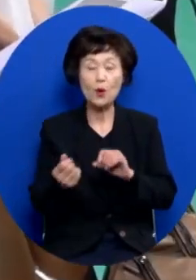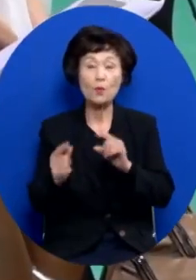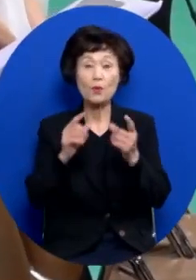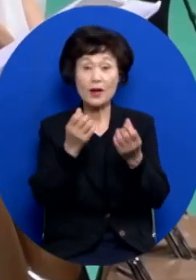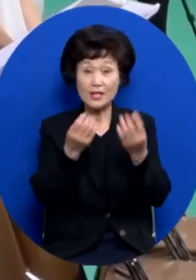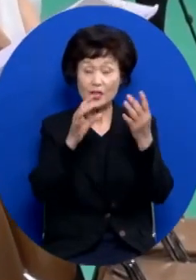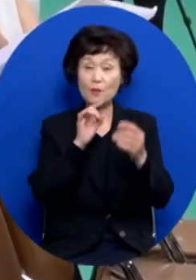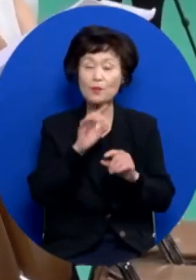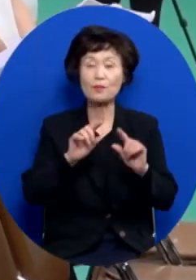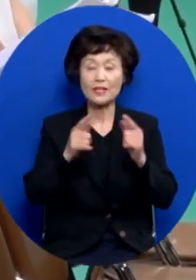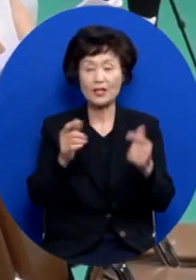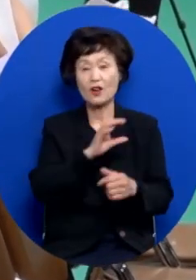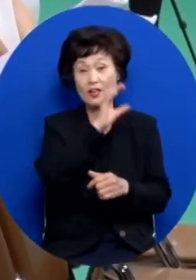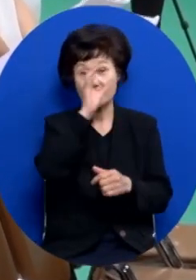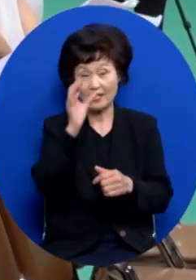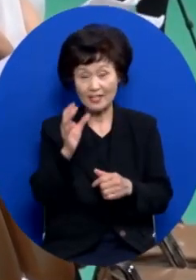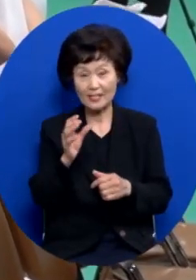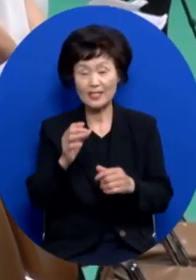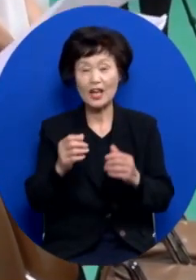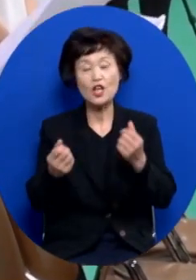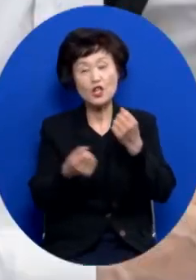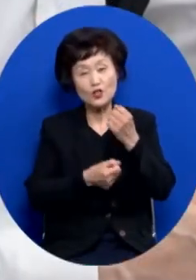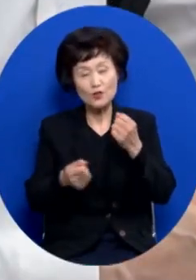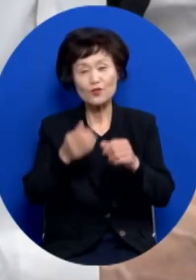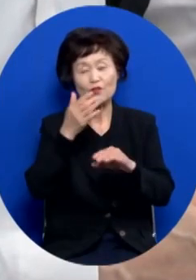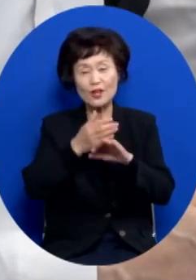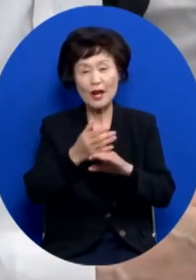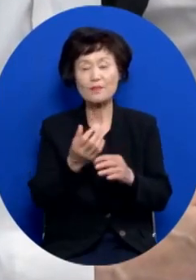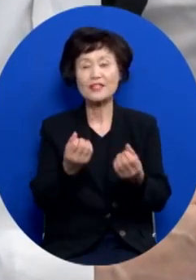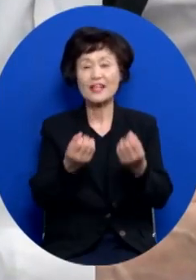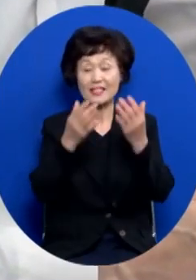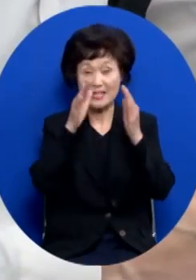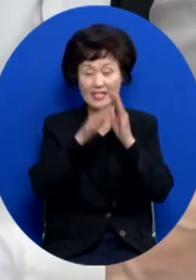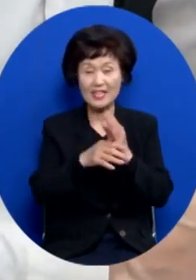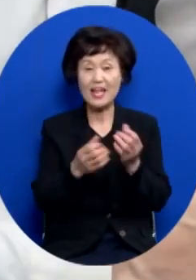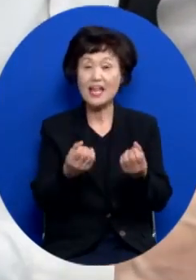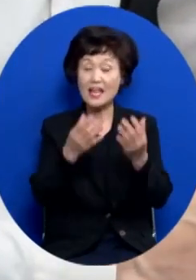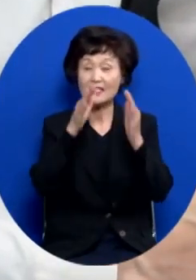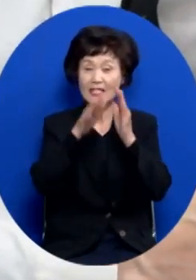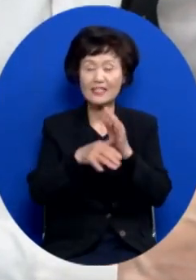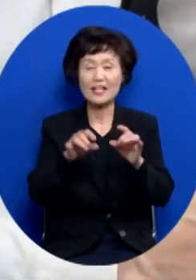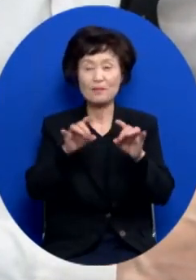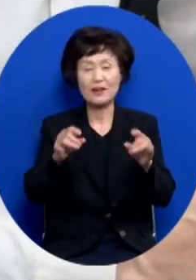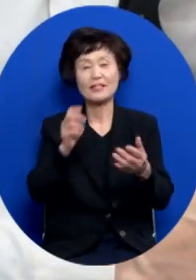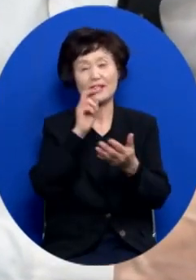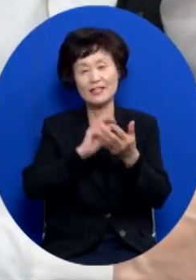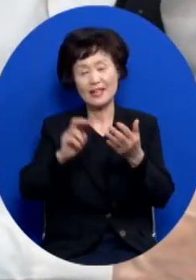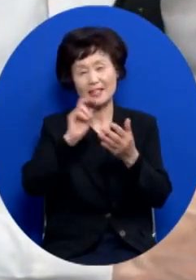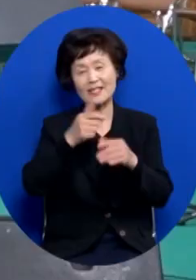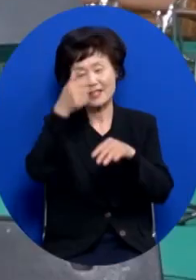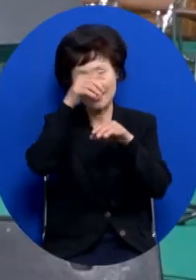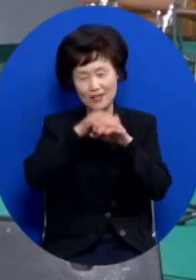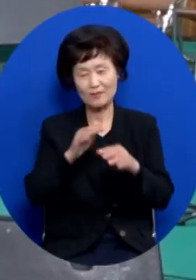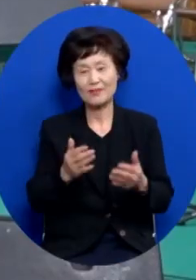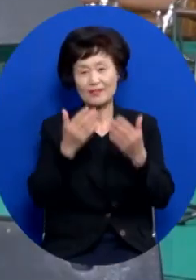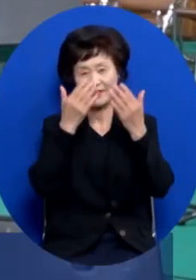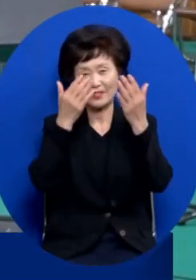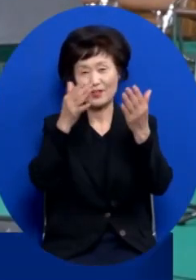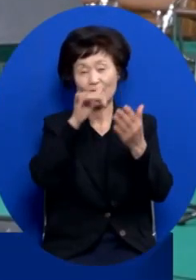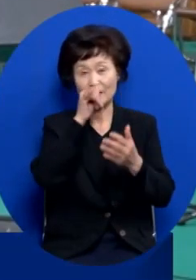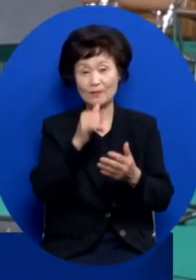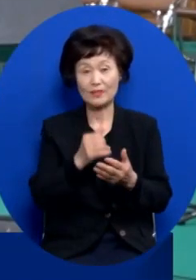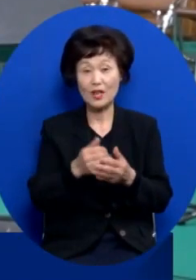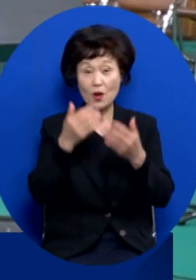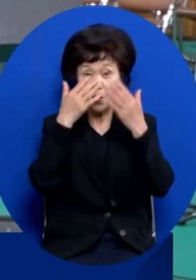아니라 성탄절, 추수감사절 등 절기마다 찬양 예배를 드리고 있습니다. 값없이 주신